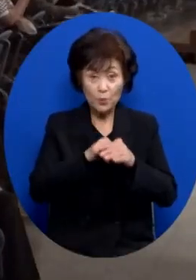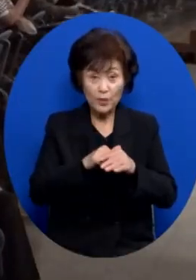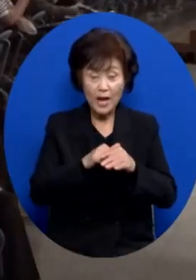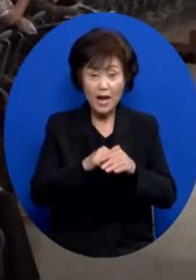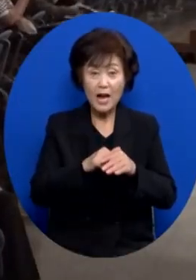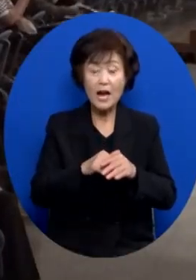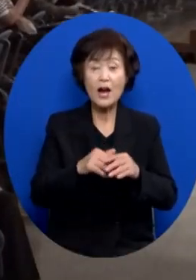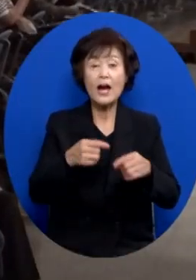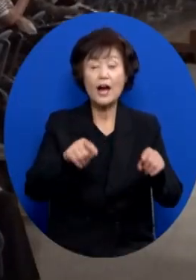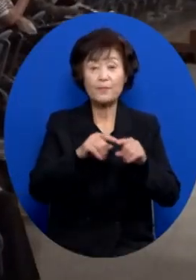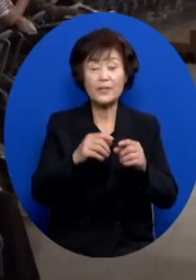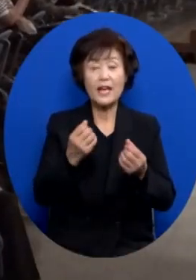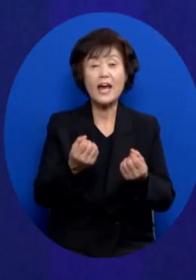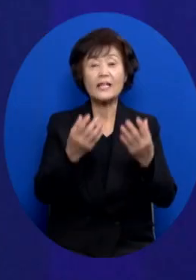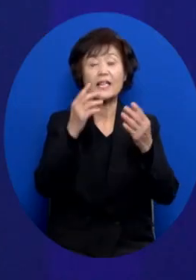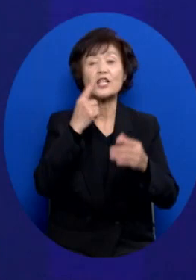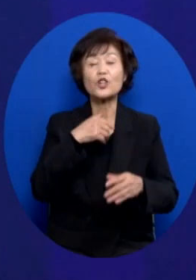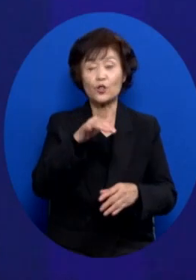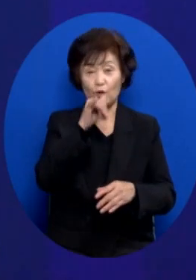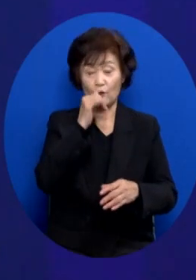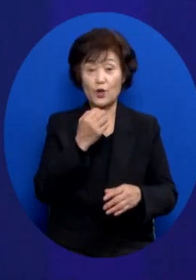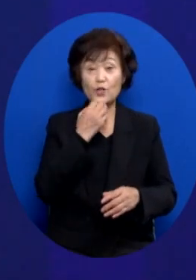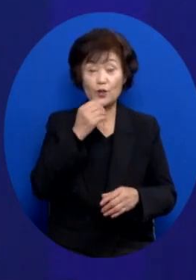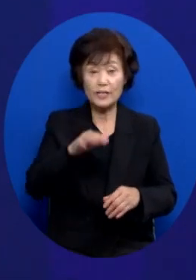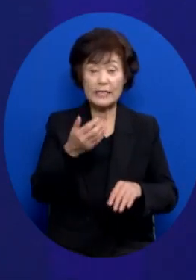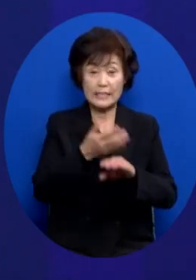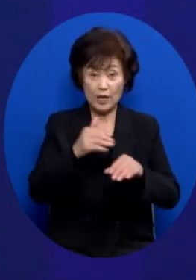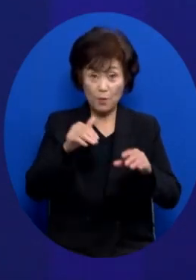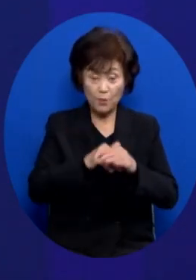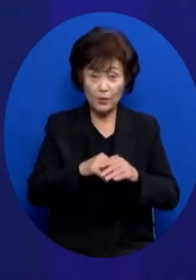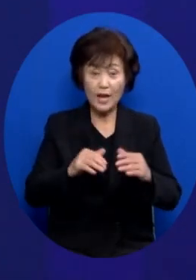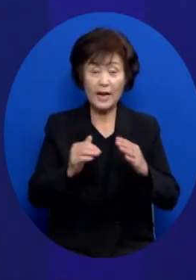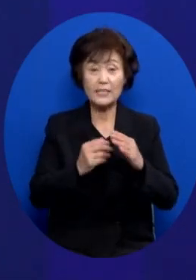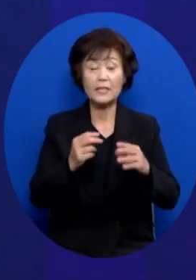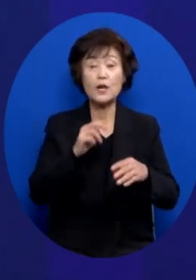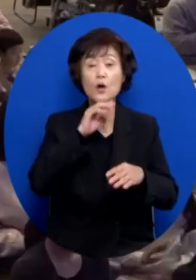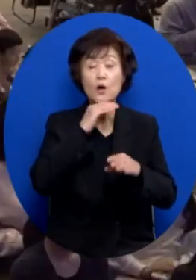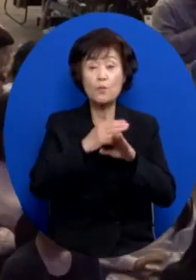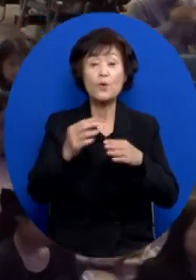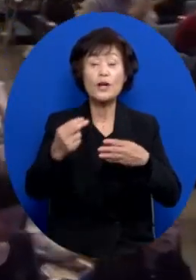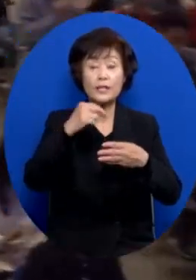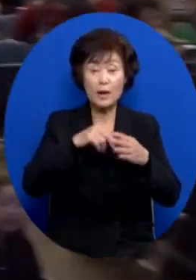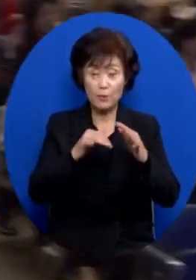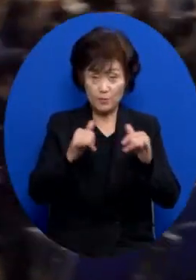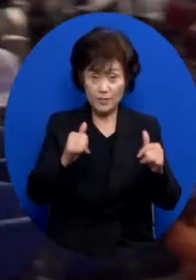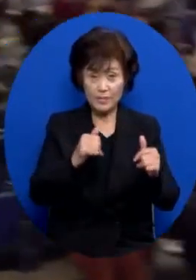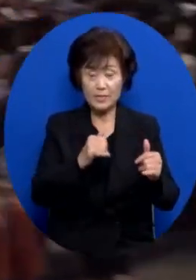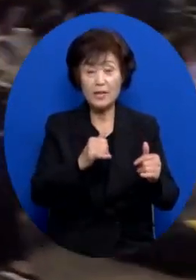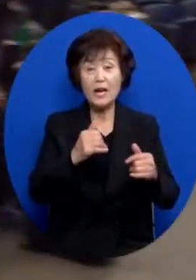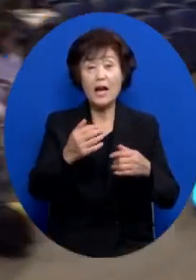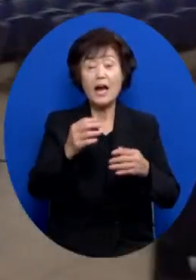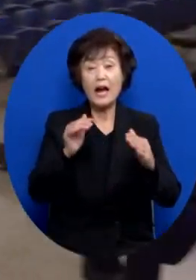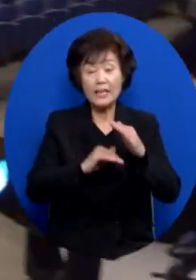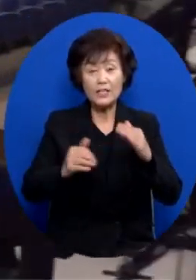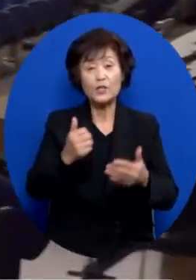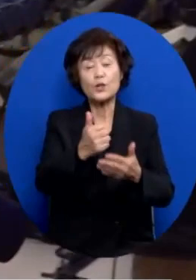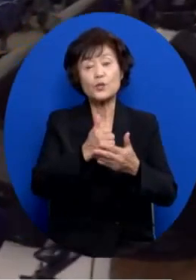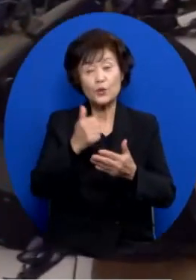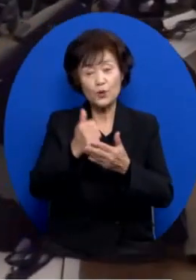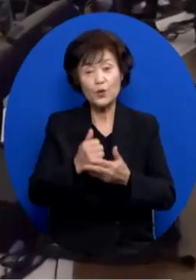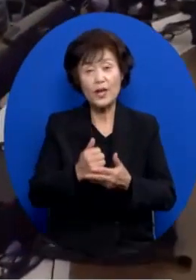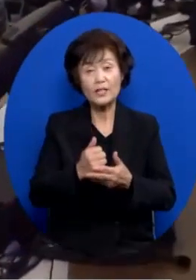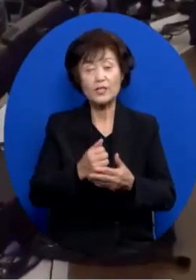서울에서는 지역 아동센터 아동들과 다문화 가정, 탈북민 청소년 등을 초청해 진행했습니다. 이날